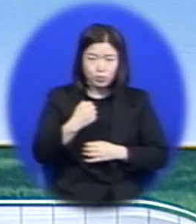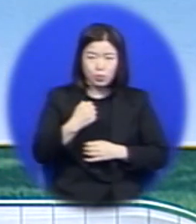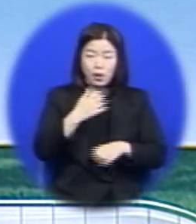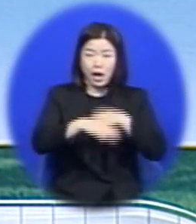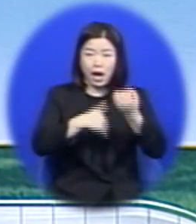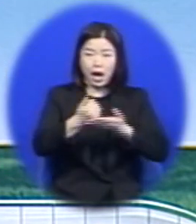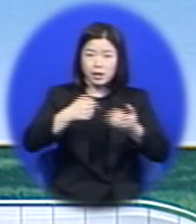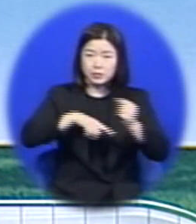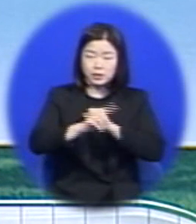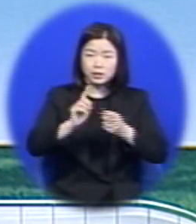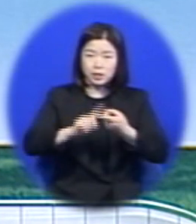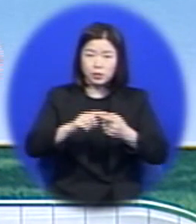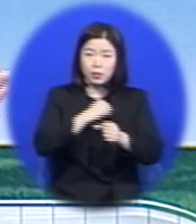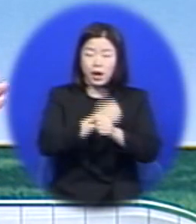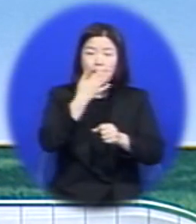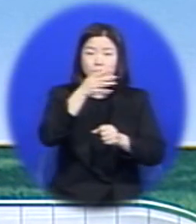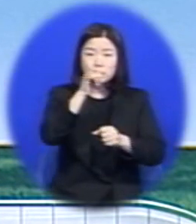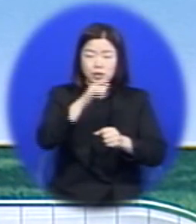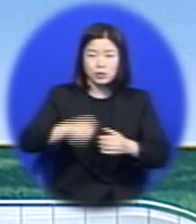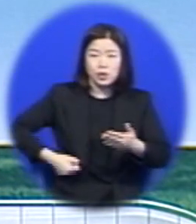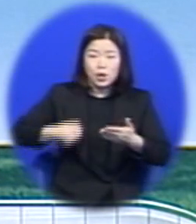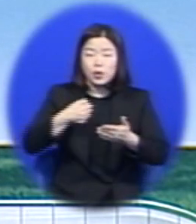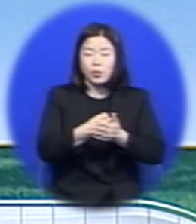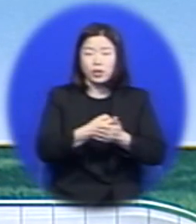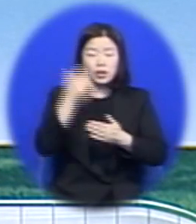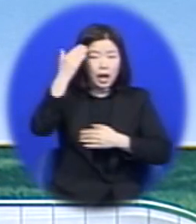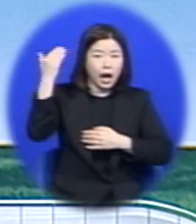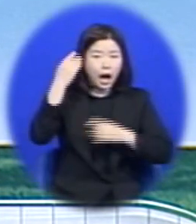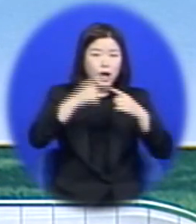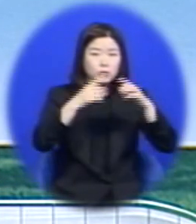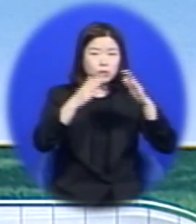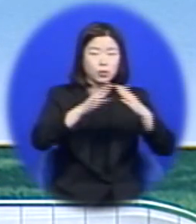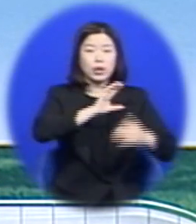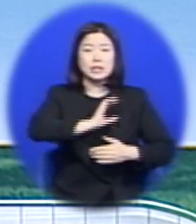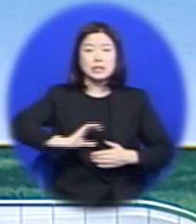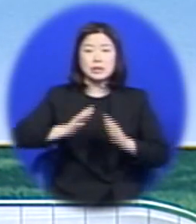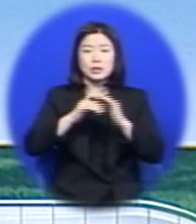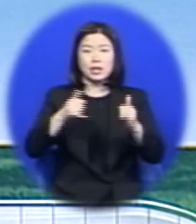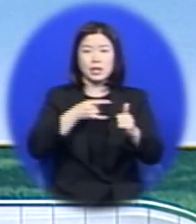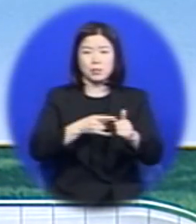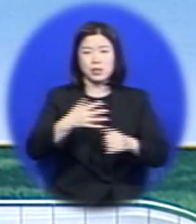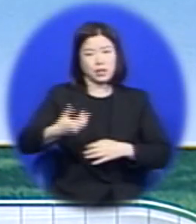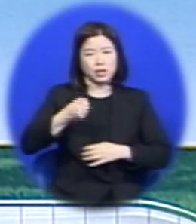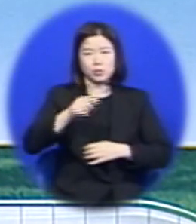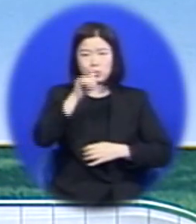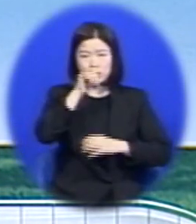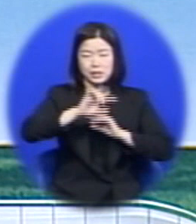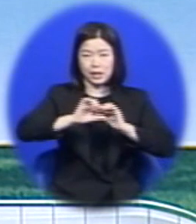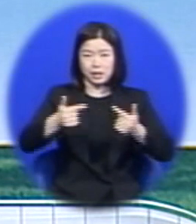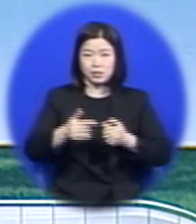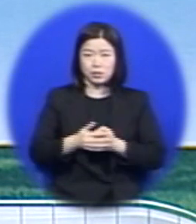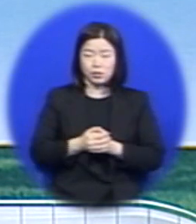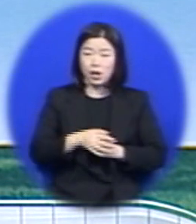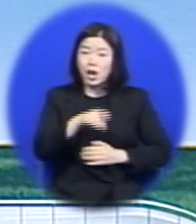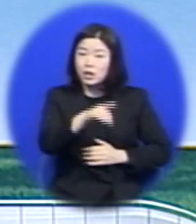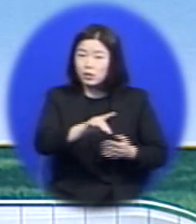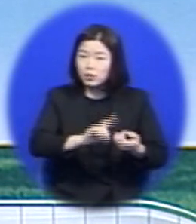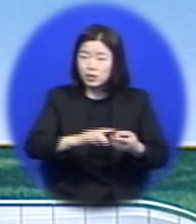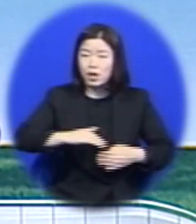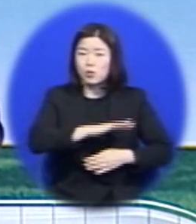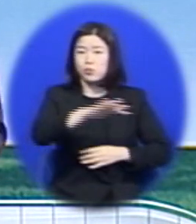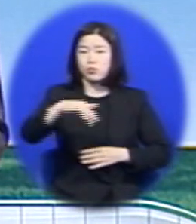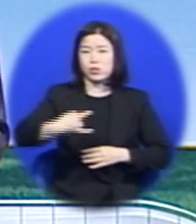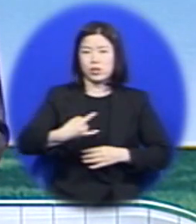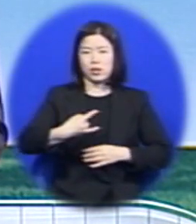할 수 있는 용기가 한국 교회와 그리스도인들에게 없었던 것입니다. 그 점이 우리에게는